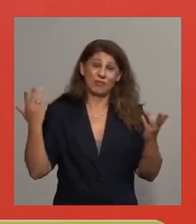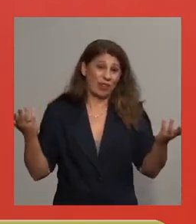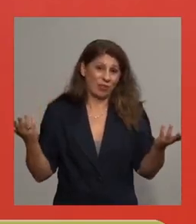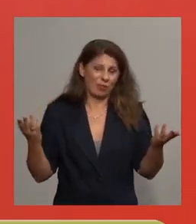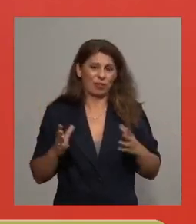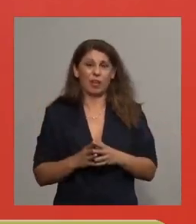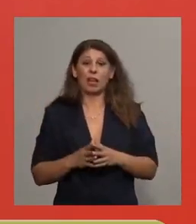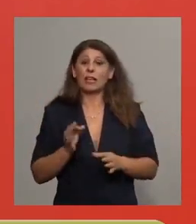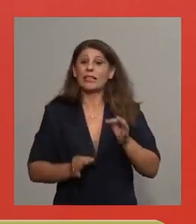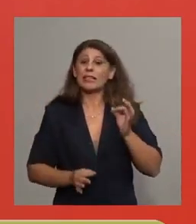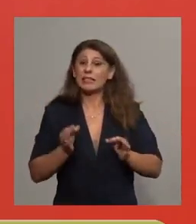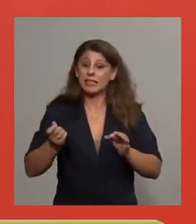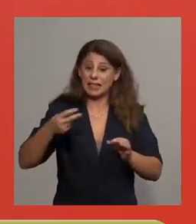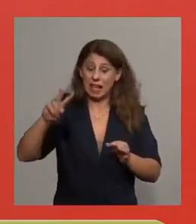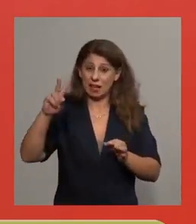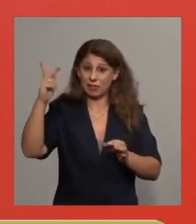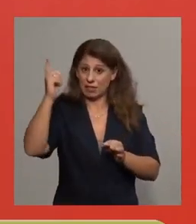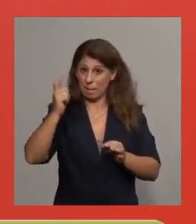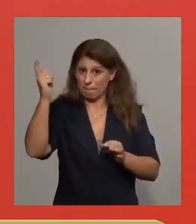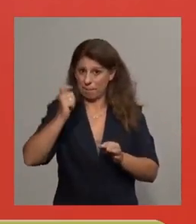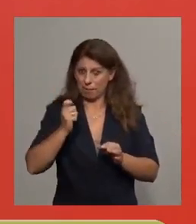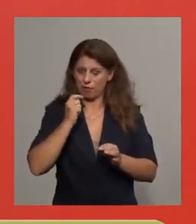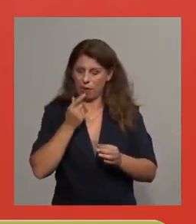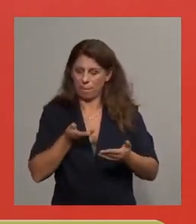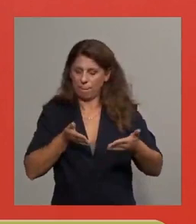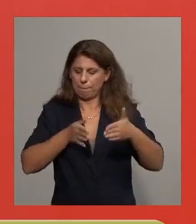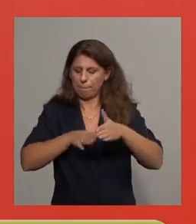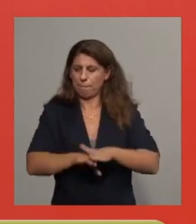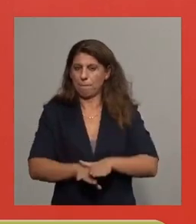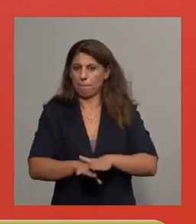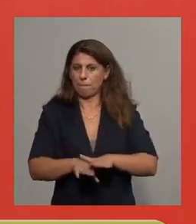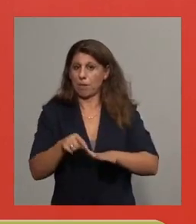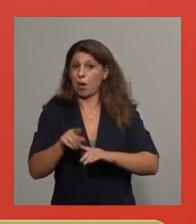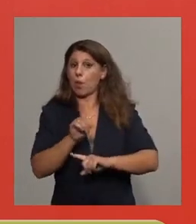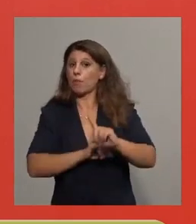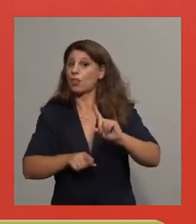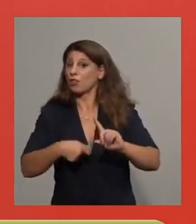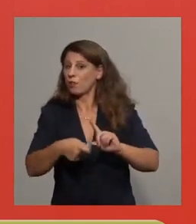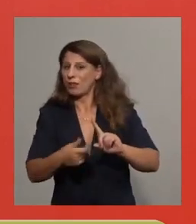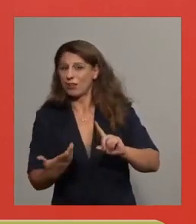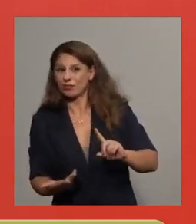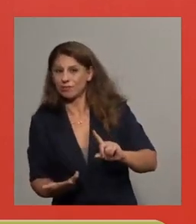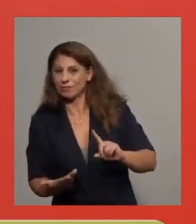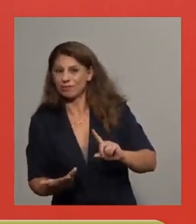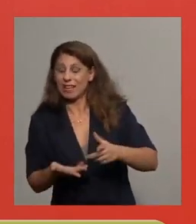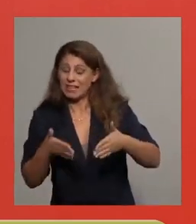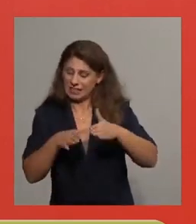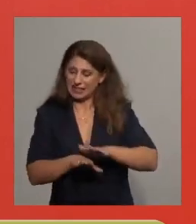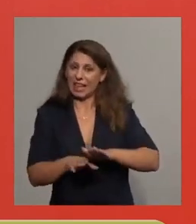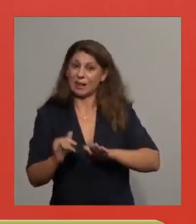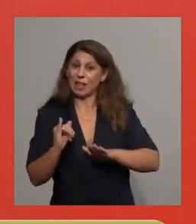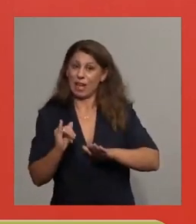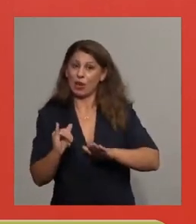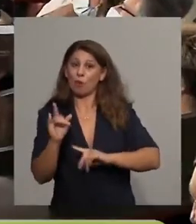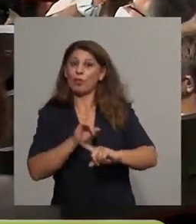συζήτηση για αύξηση του επιδόματος συγκαλύπτει τόσο το ποιος το πληρώνει, όσο και το ποιος